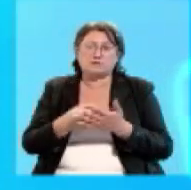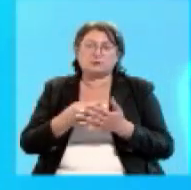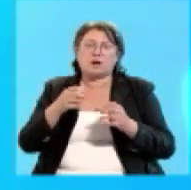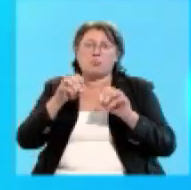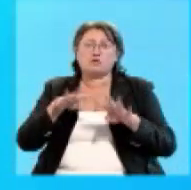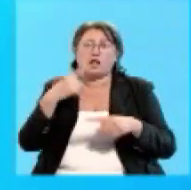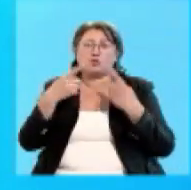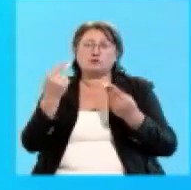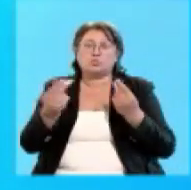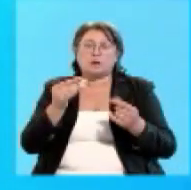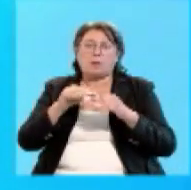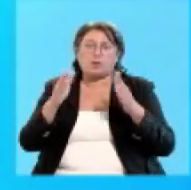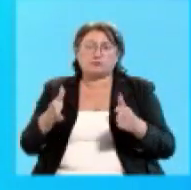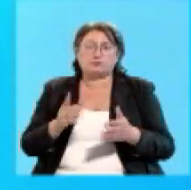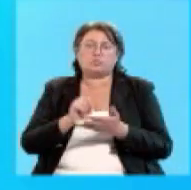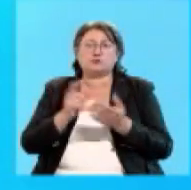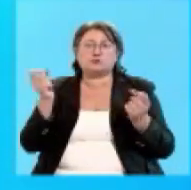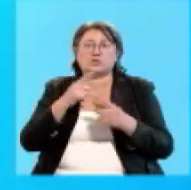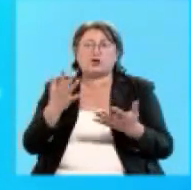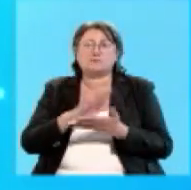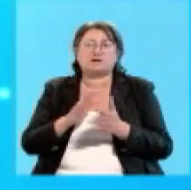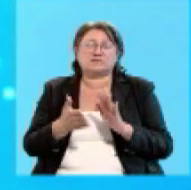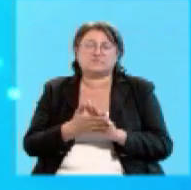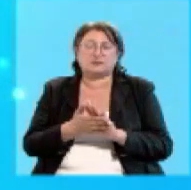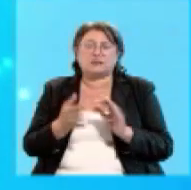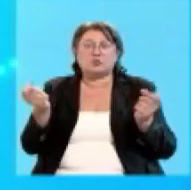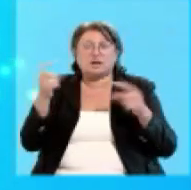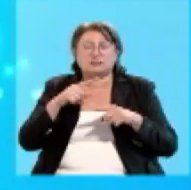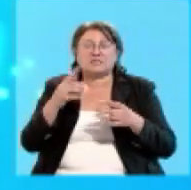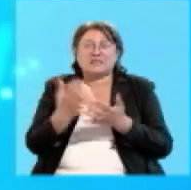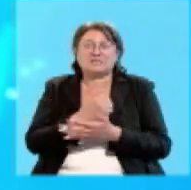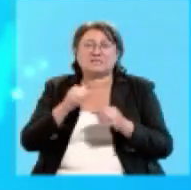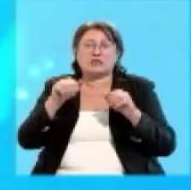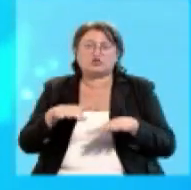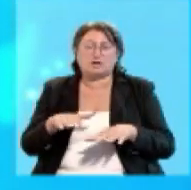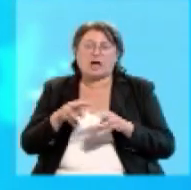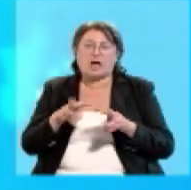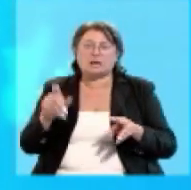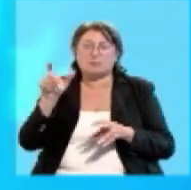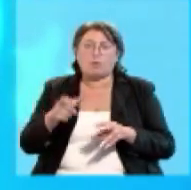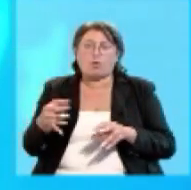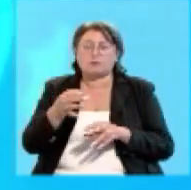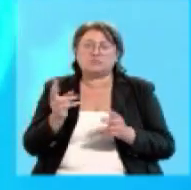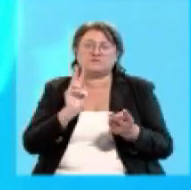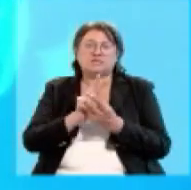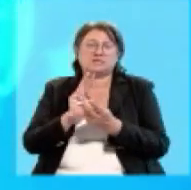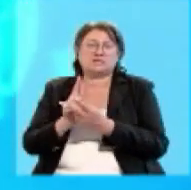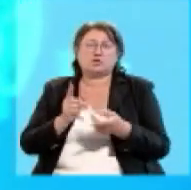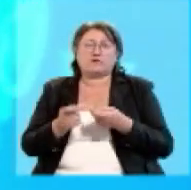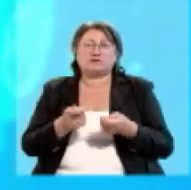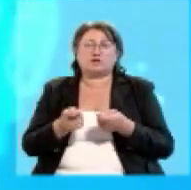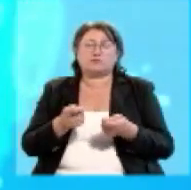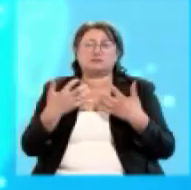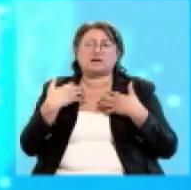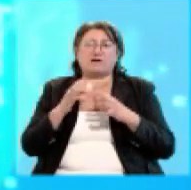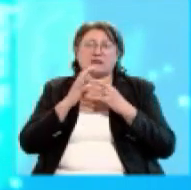отыр. Мәнжайды біліп, мәселенің шешімін табу үшін облыс әкімі Құмар Ақсақалов денсаулық сақтау басқармасының басшысымен және